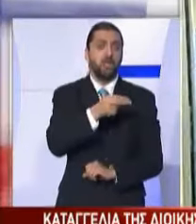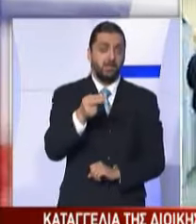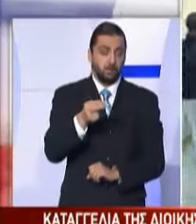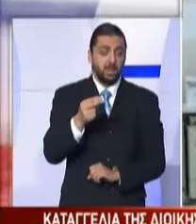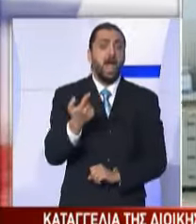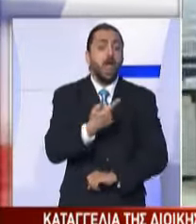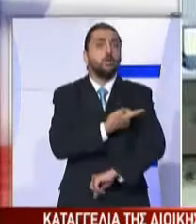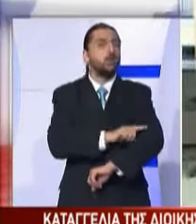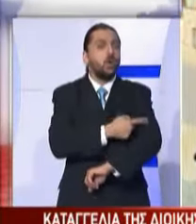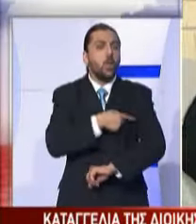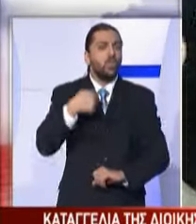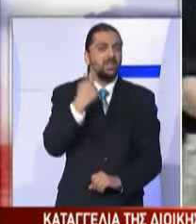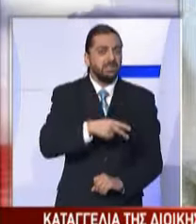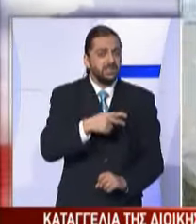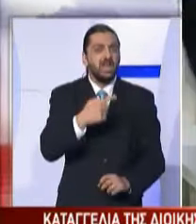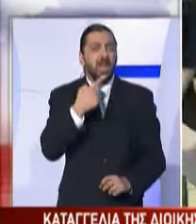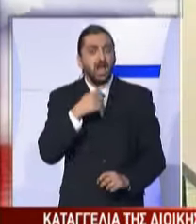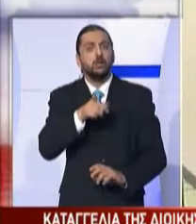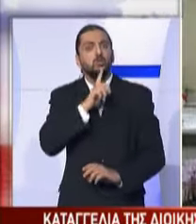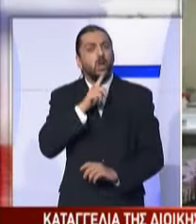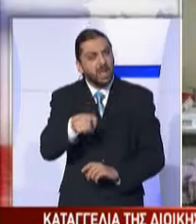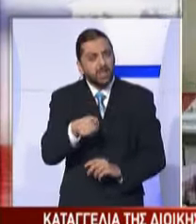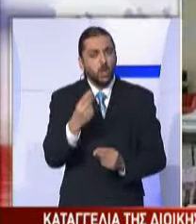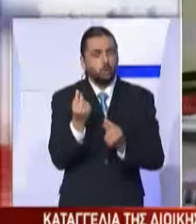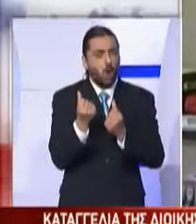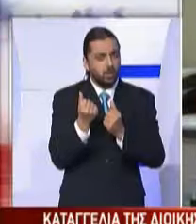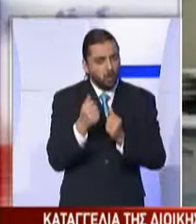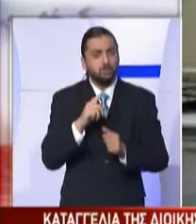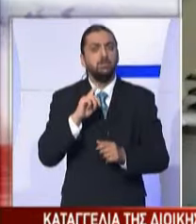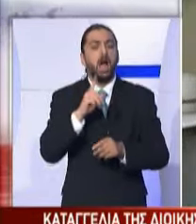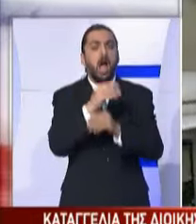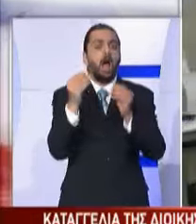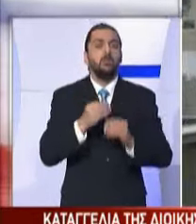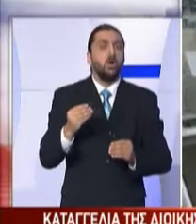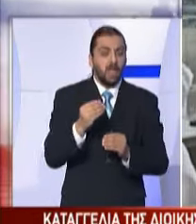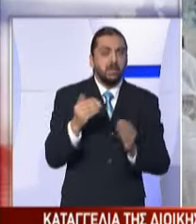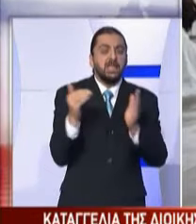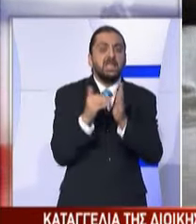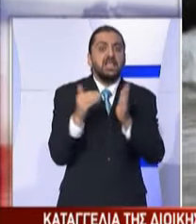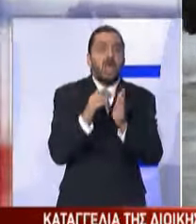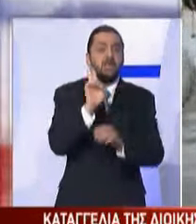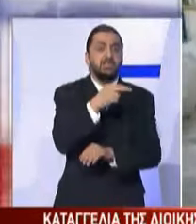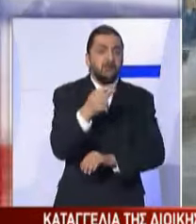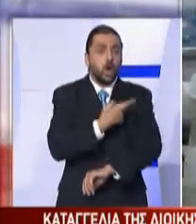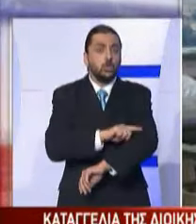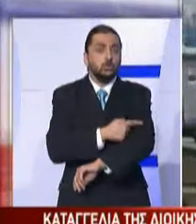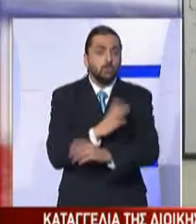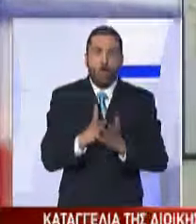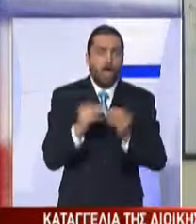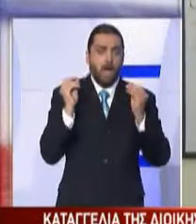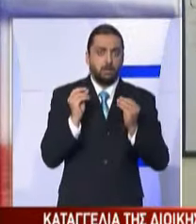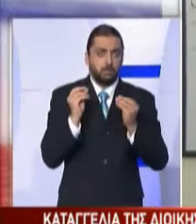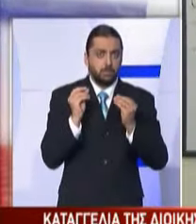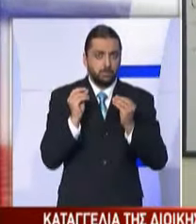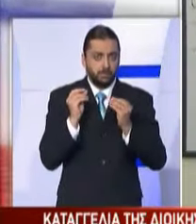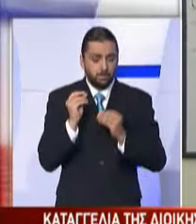διοικητή του νοσοκομείου, εναρμονισμένες πρακτικές προμηθευτών υλικών υγείας οδηγούν σε απώλεια χιλιάδων ευρώ για τα νοσηλευτικά ιδρύματα. Αν